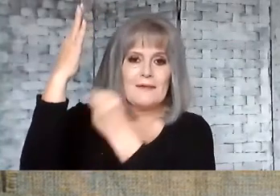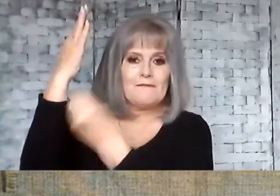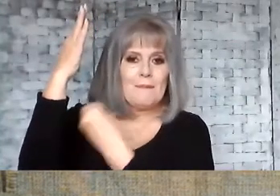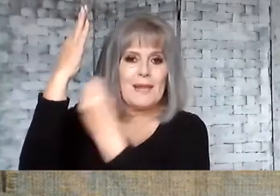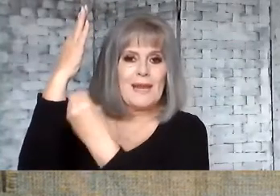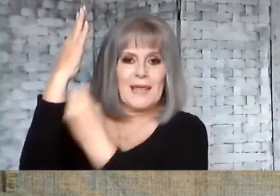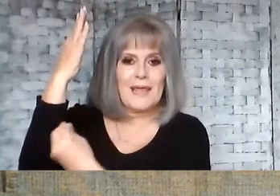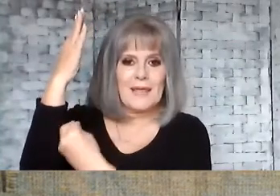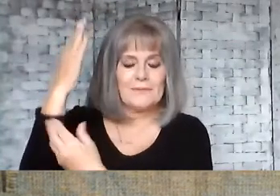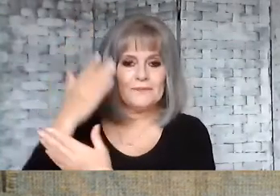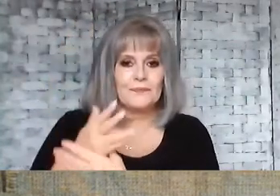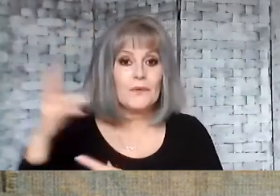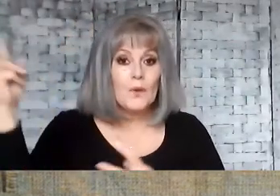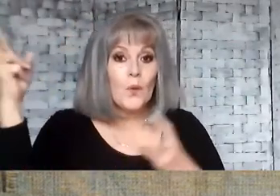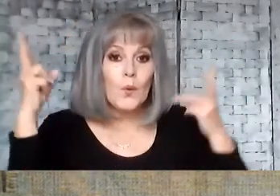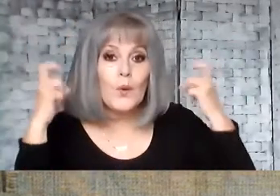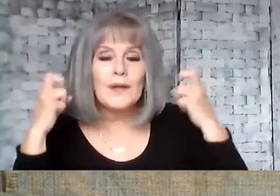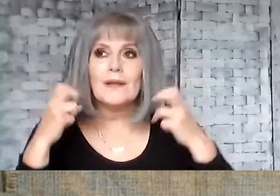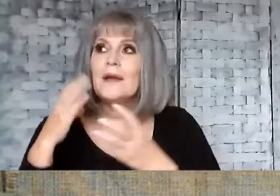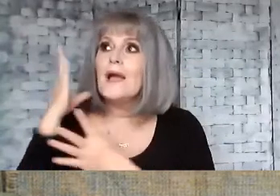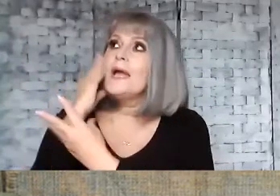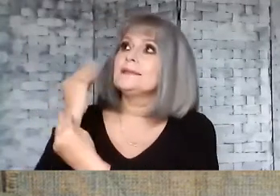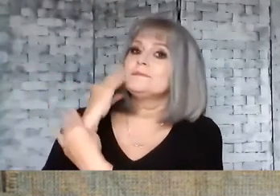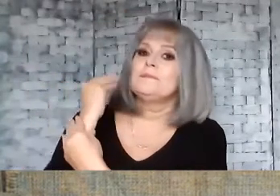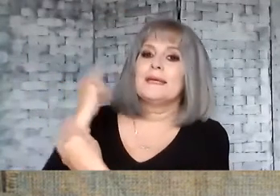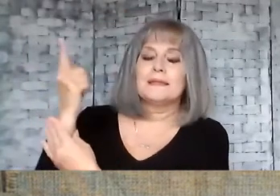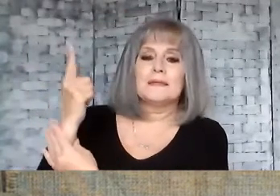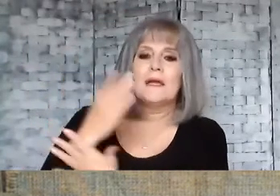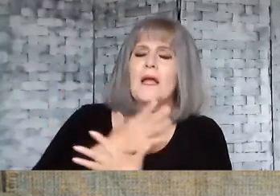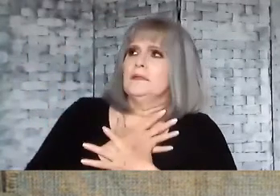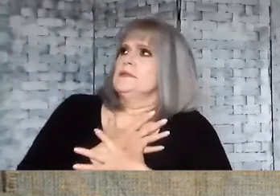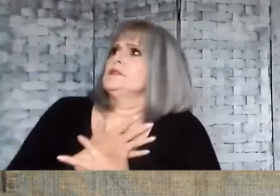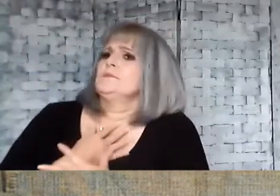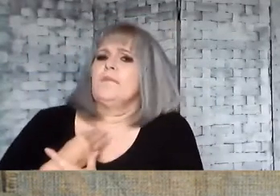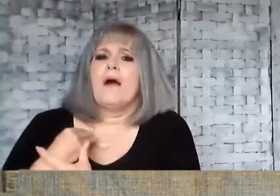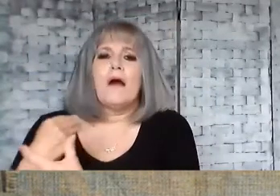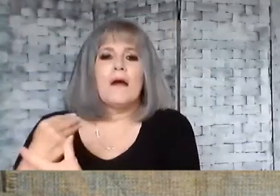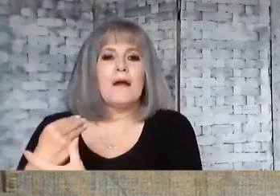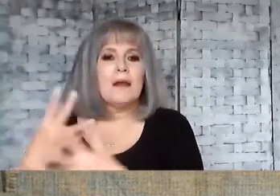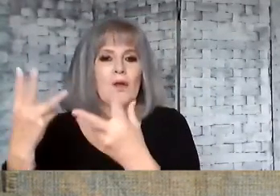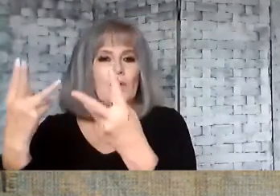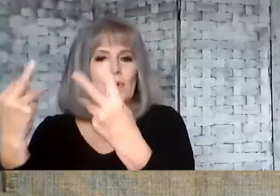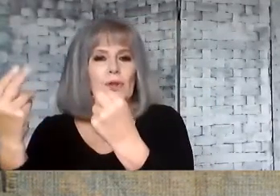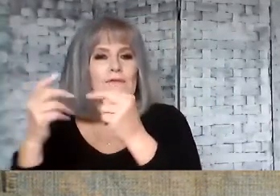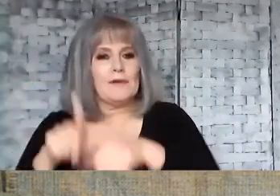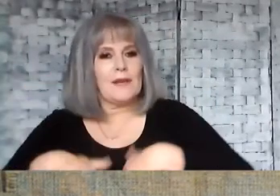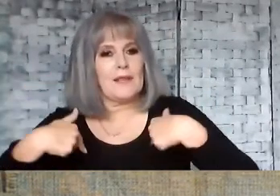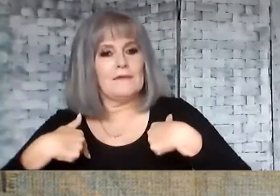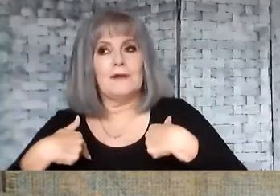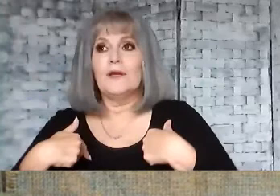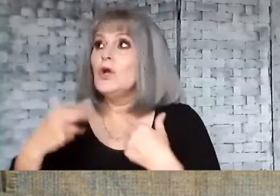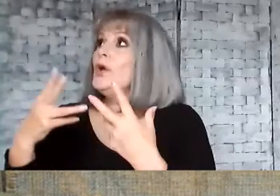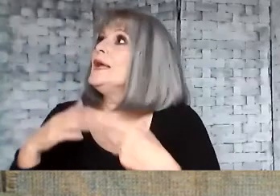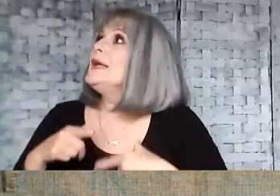leven kan komen. En vrienden, hoor dit, verwacht dit, smag dit. Smag je nu ook naar nieuwe